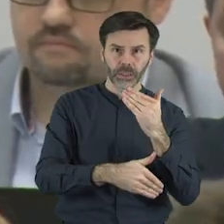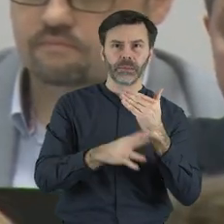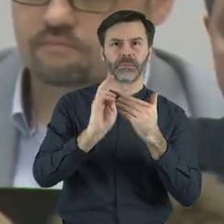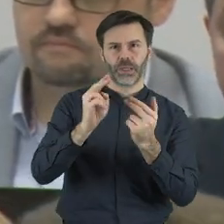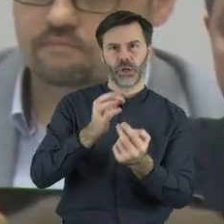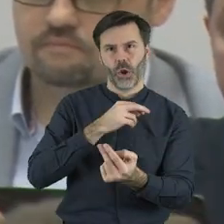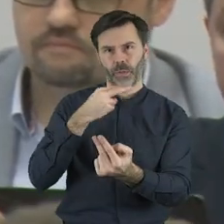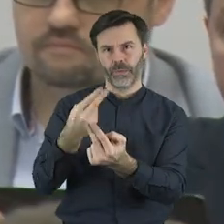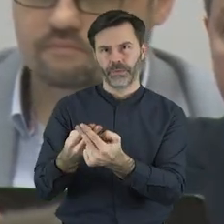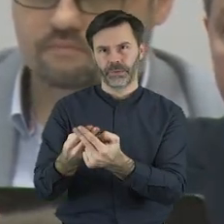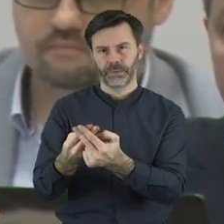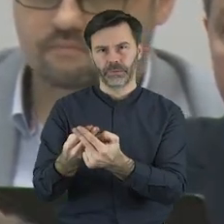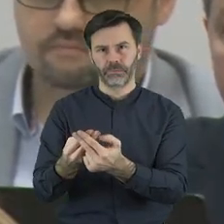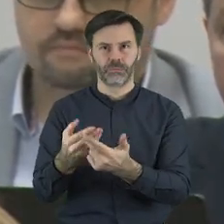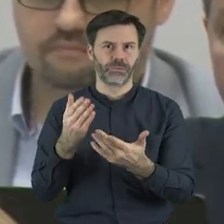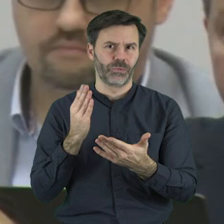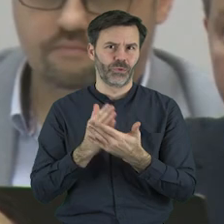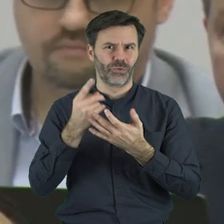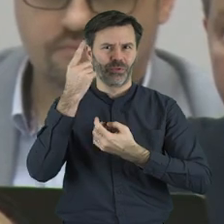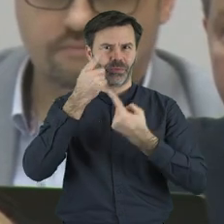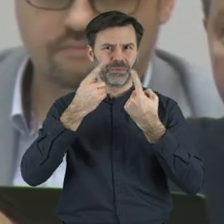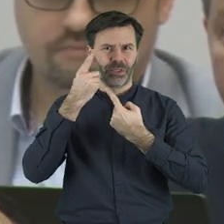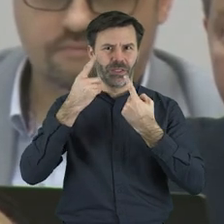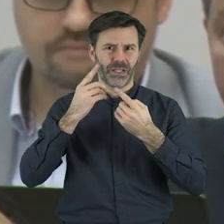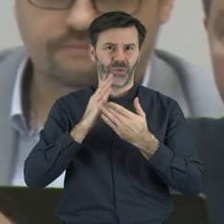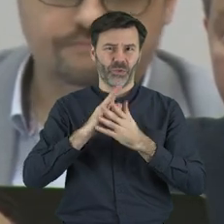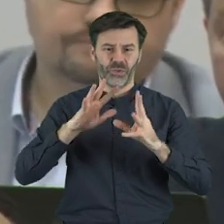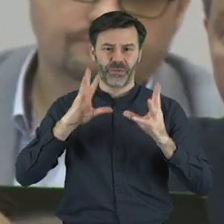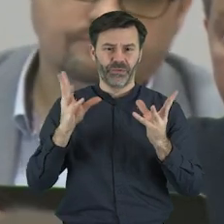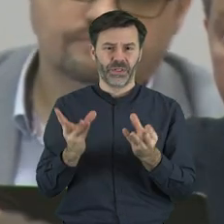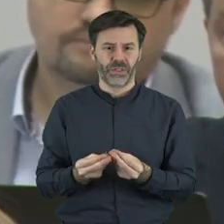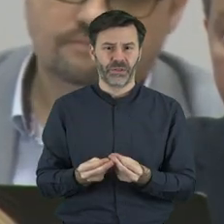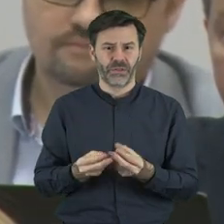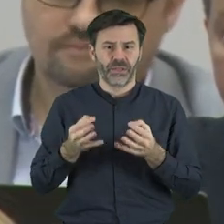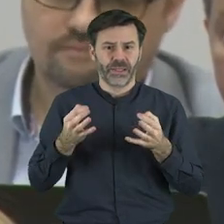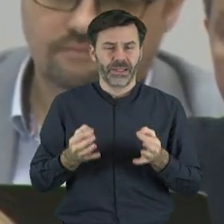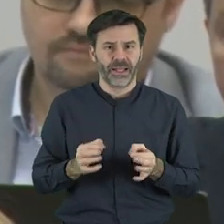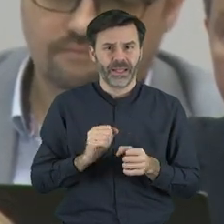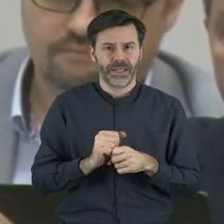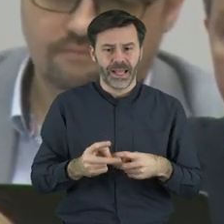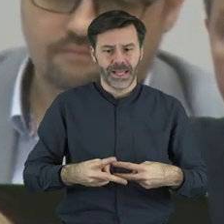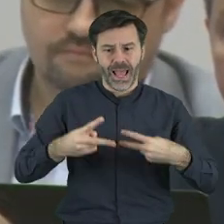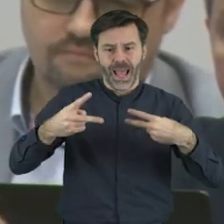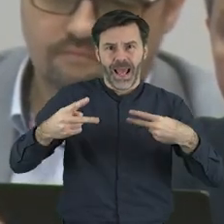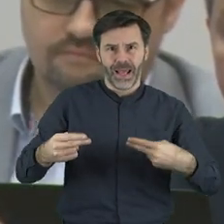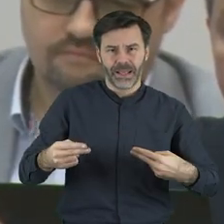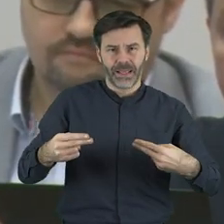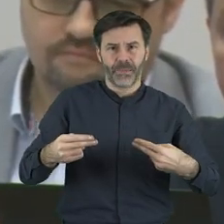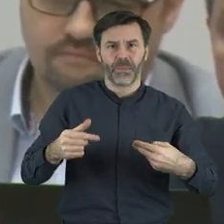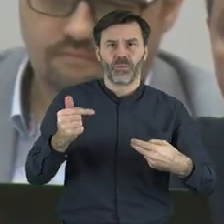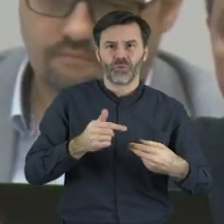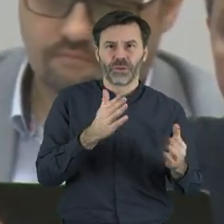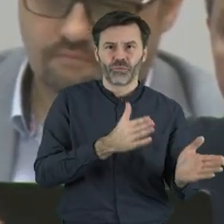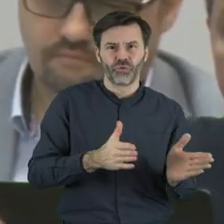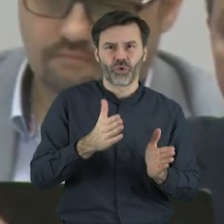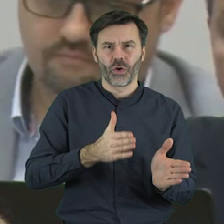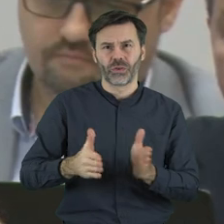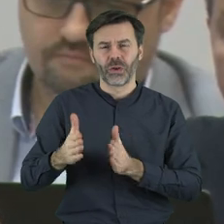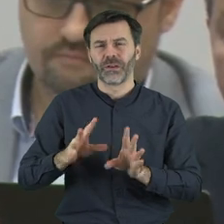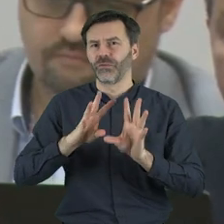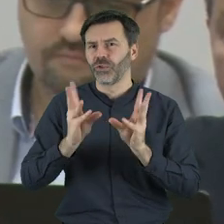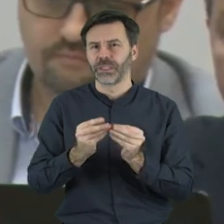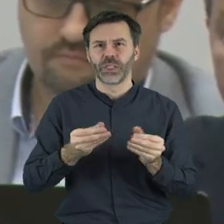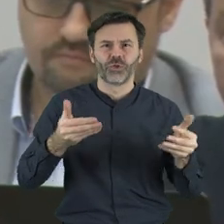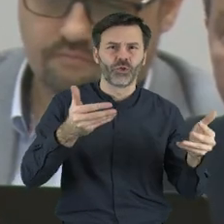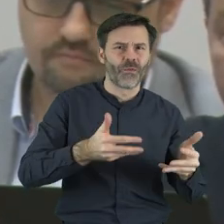ponieważ jesteśmy na etapie wsparcia przygotowawczego, gdzie wszystkie stowarzyszenia ubiegające się